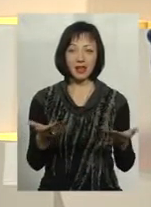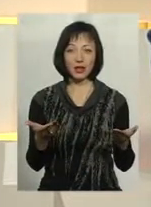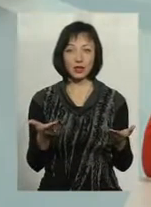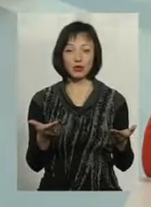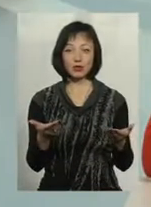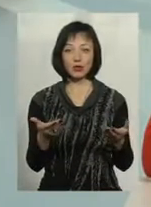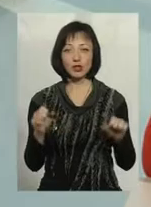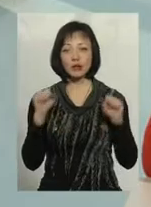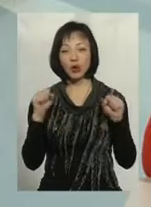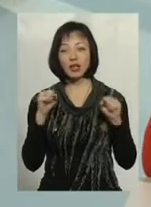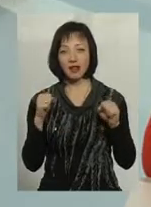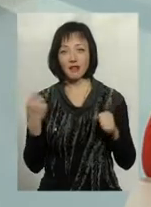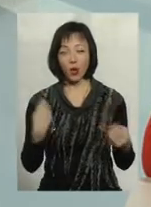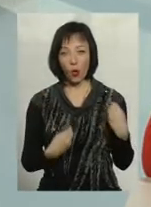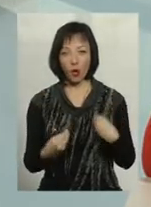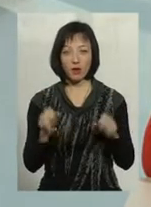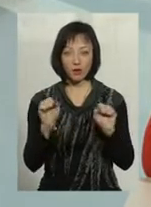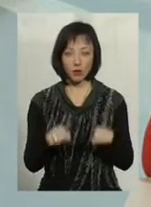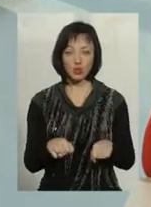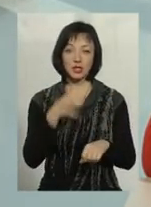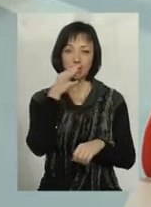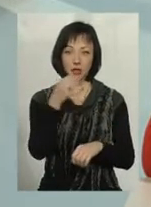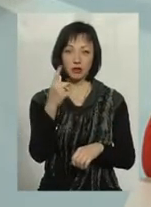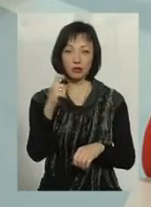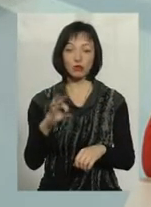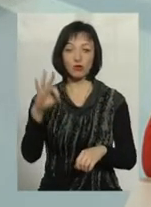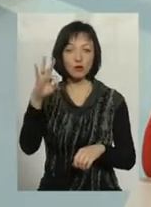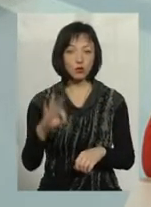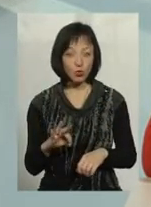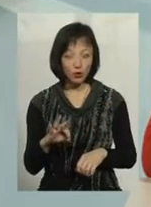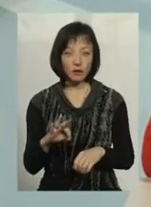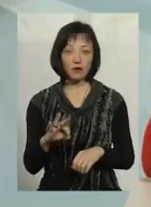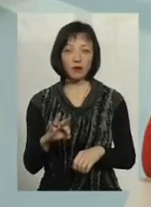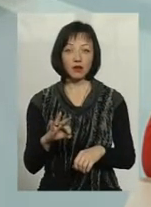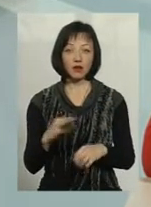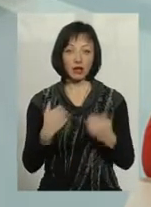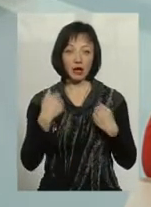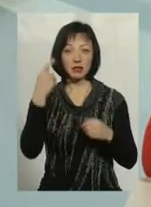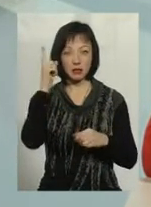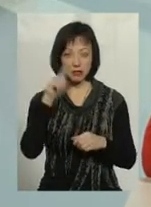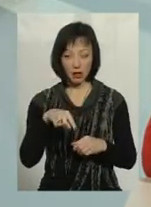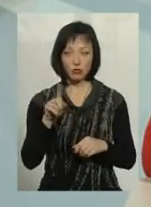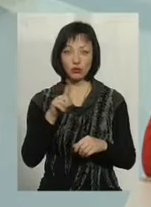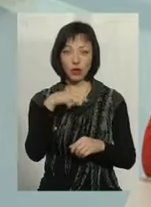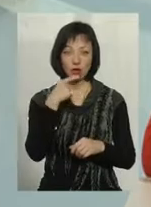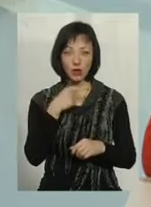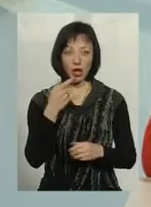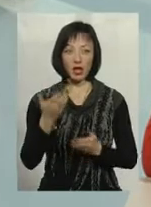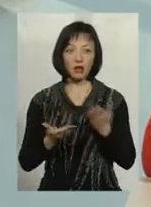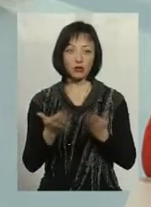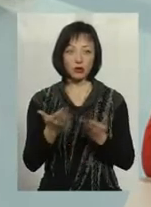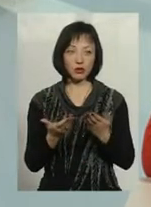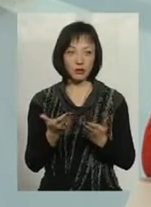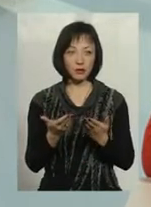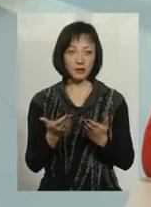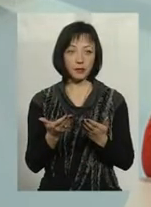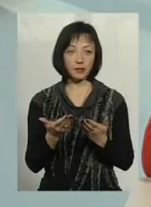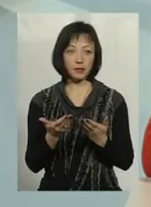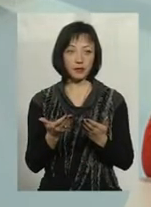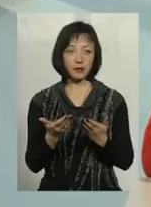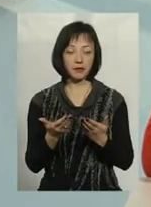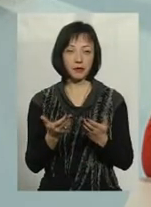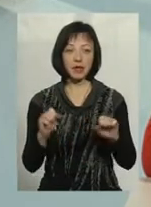не чуємо про те, що потрібно піднімати маленькі і середні виробництва. Про те, що потрібно ті кошти з ринків,